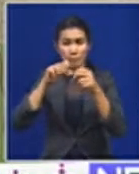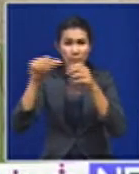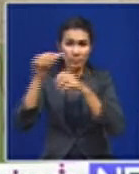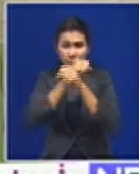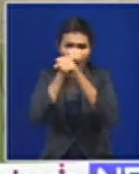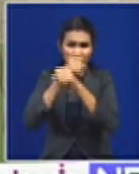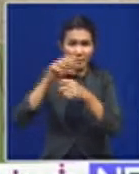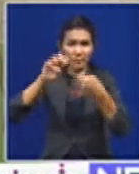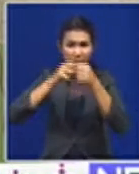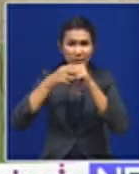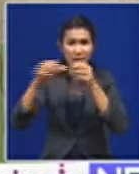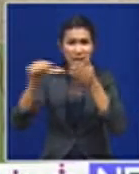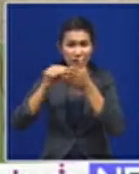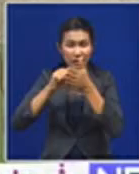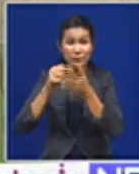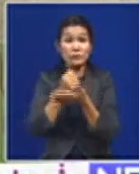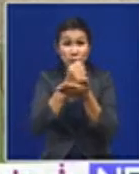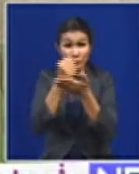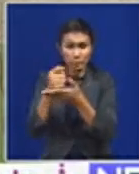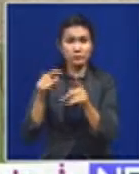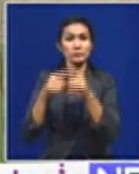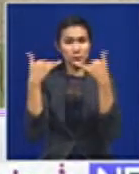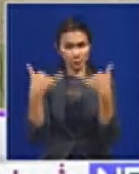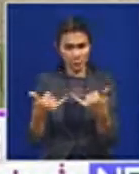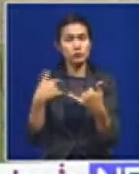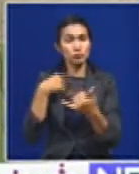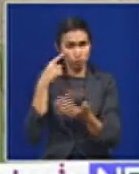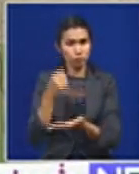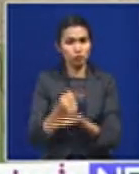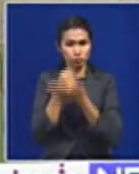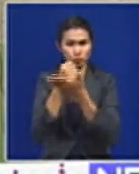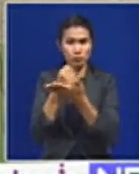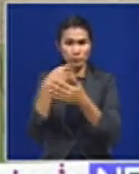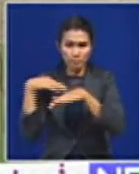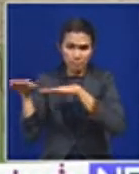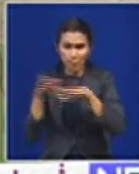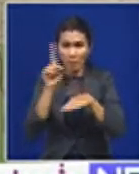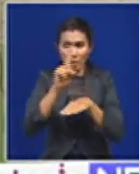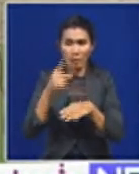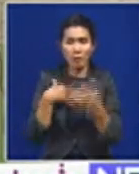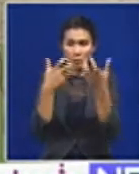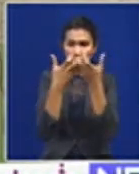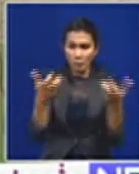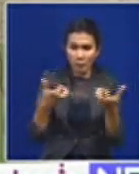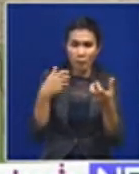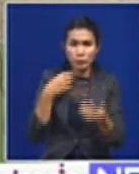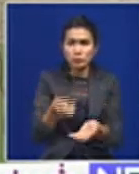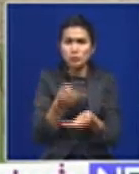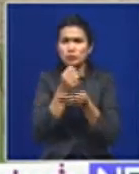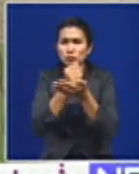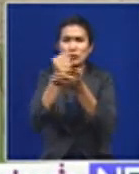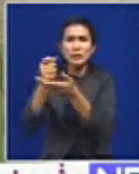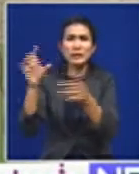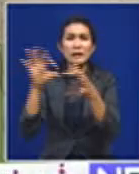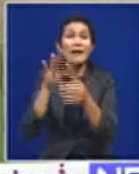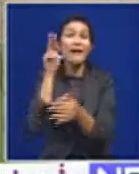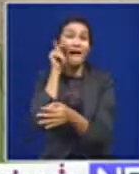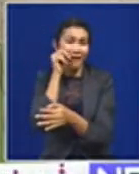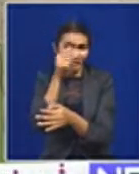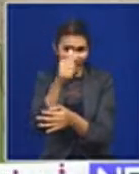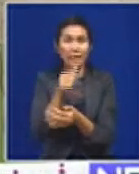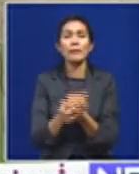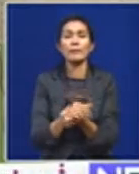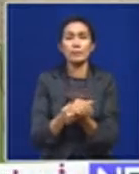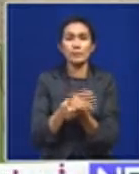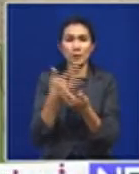ครับได้เตรียมการในส่วนของเครื่องไม้เครื่องมืออุปกรณ์นะครับสำหรับแจกจ่ายน้ำต่างๆนะครับไ